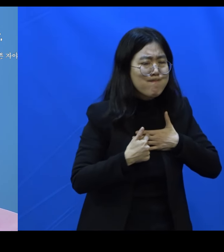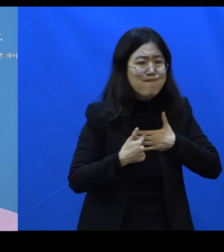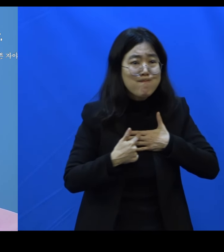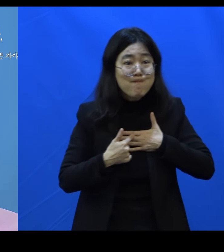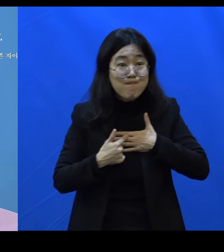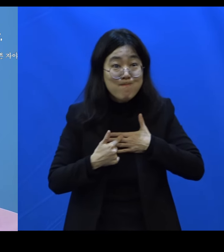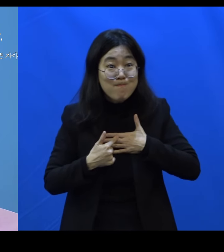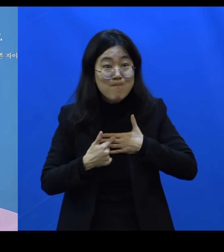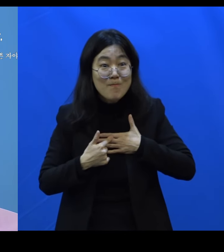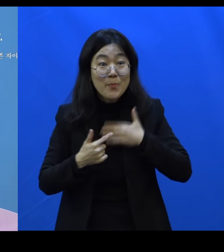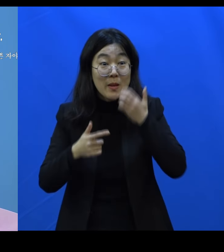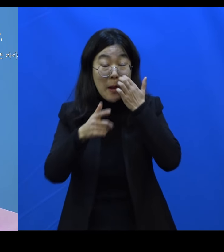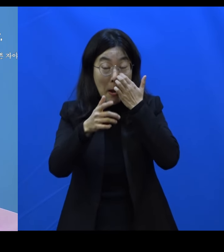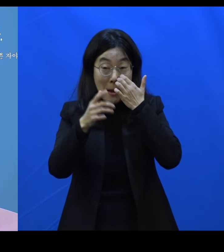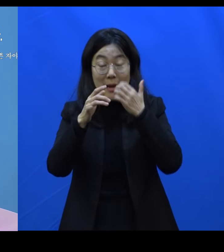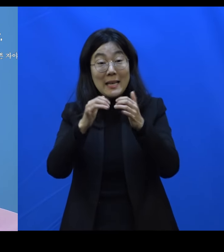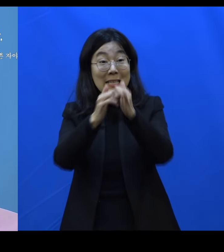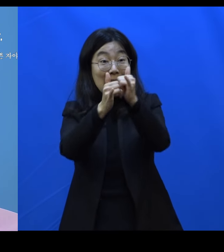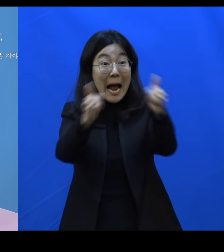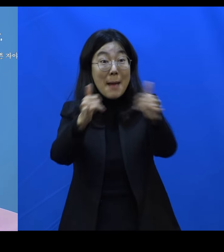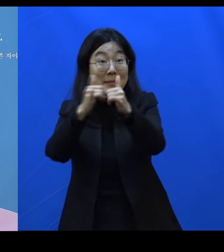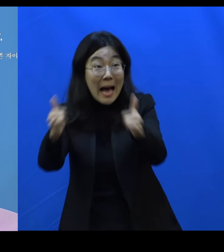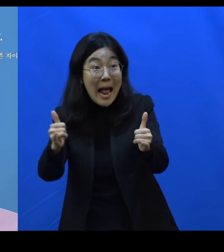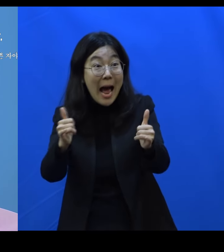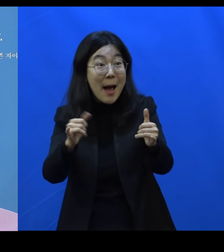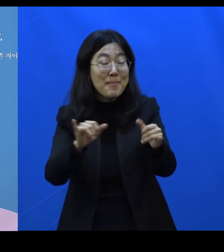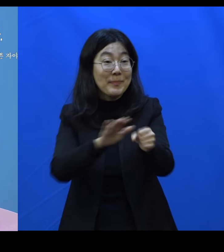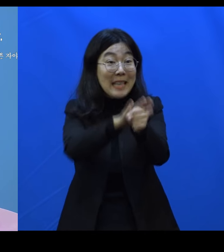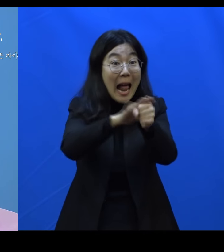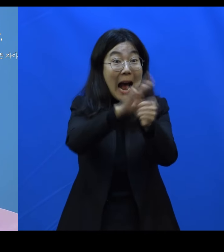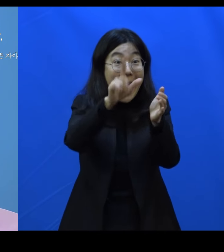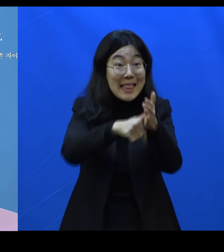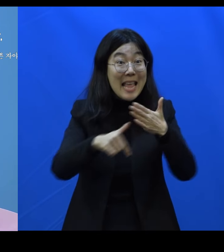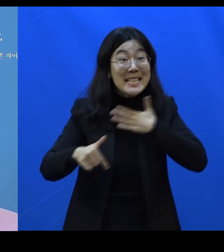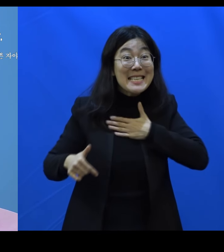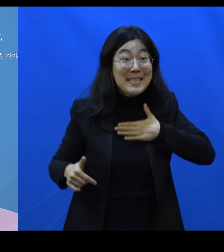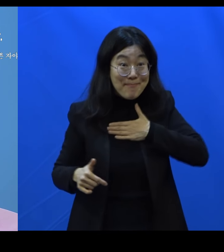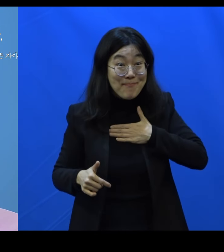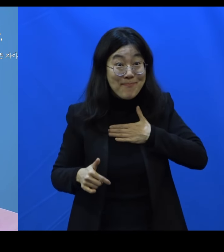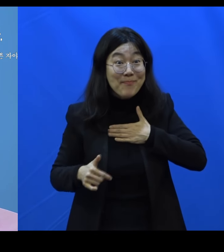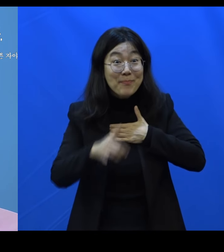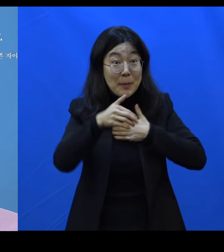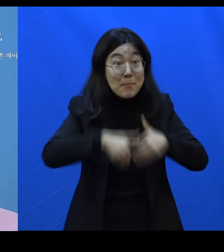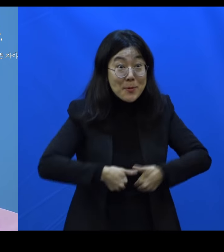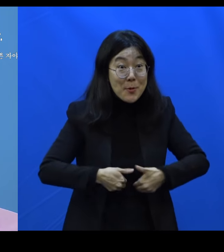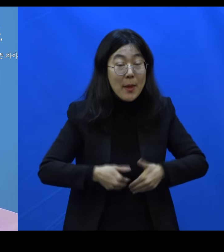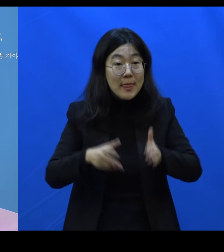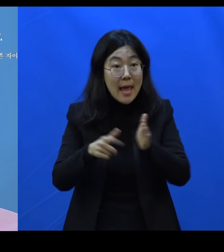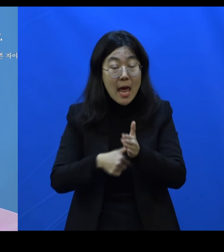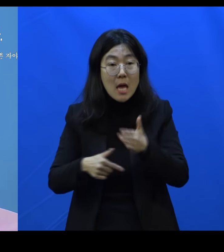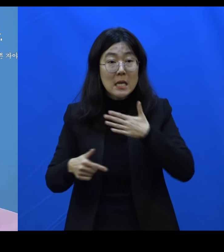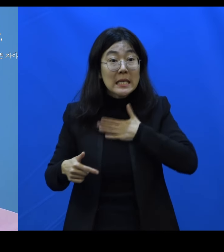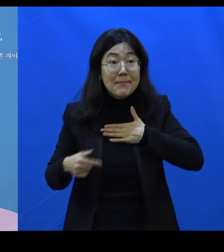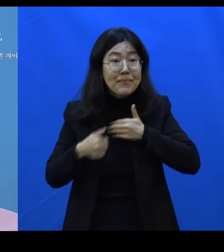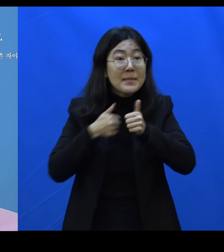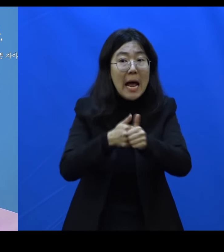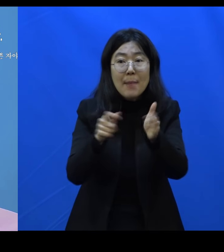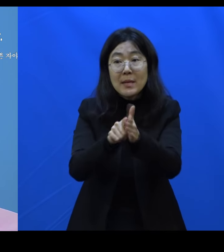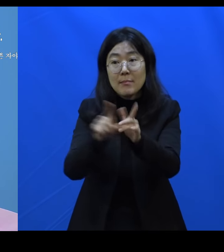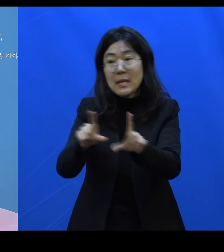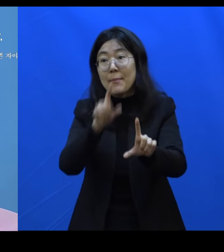사랑에 있어서 느낌은 굉장히 중요한 겁니다. 그러나 그 느낌은 일부지 전부가 아니에요.